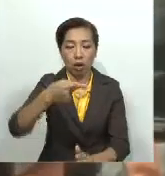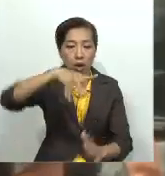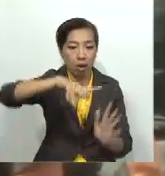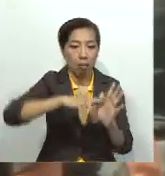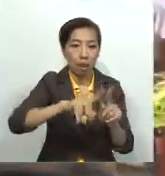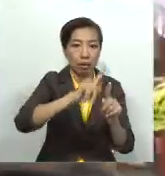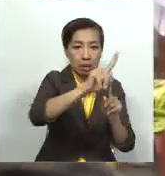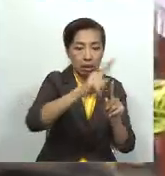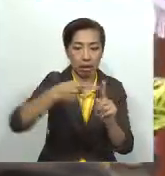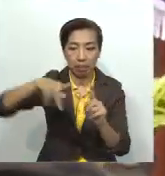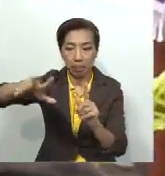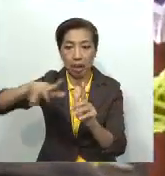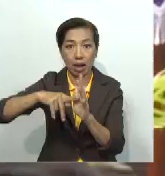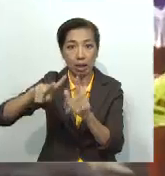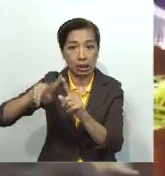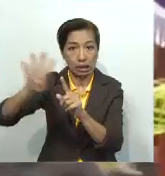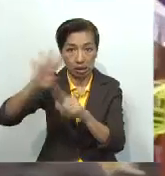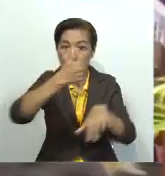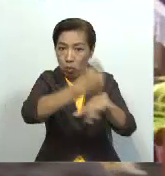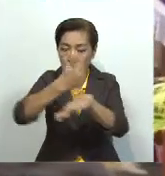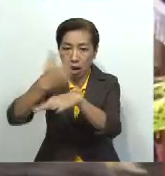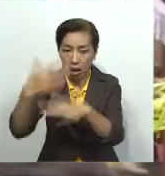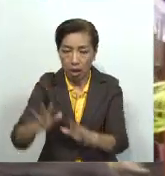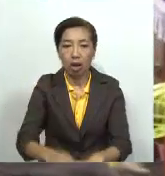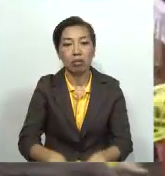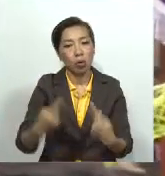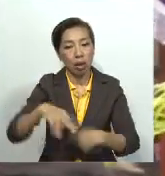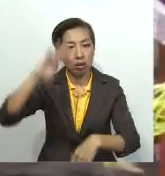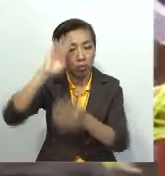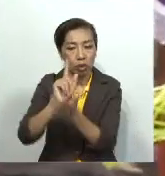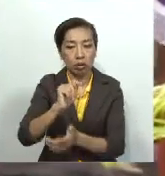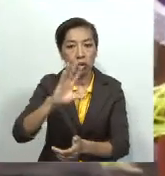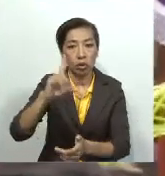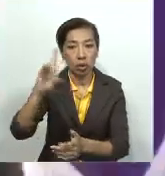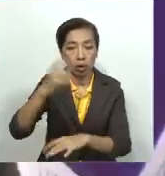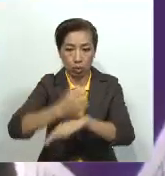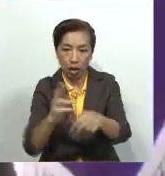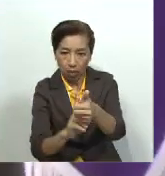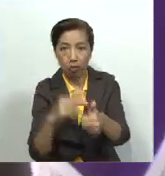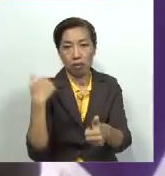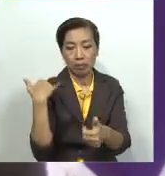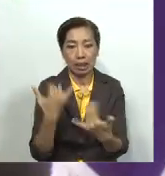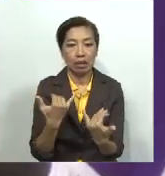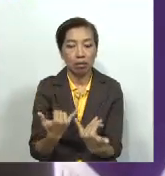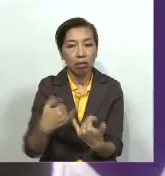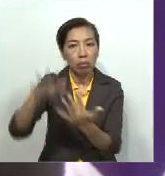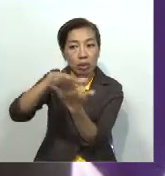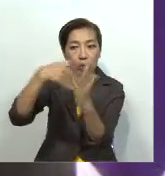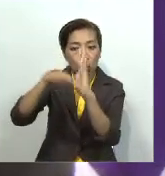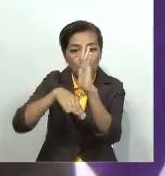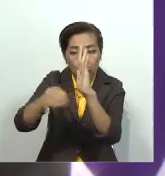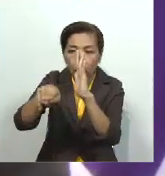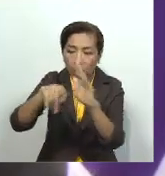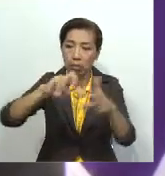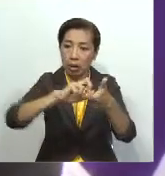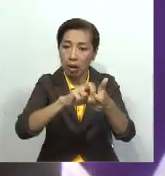ค4รองผู้บัญชาการตำรวจตระเวนชายแดนนะครับซึ่งมีภารกิจสำคัญหลายด้านนะครับโดยเฉพาะการปฏิบัติหน้าที่ตามนโยบายการ